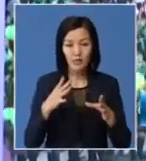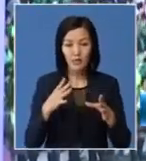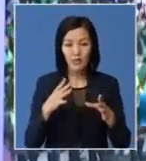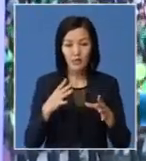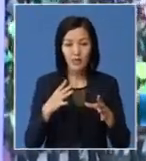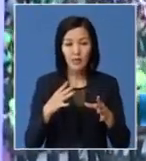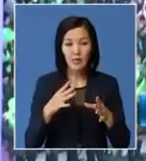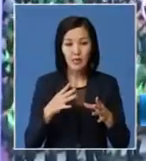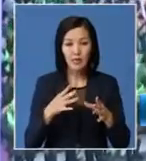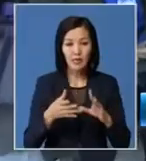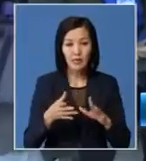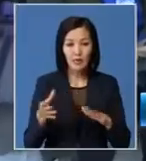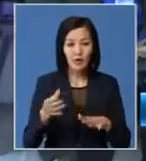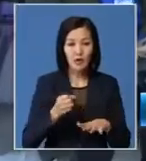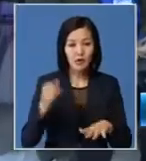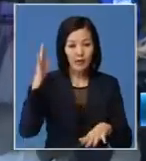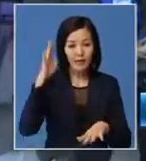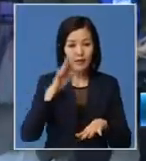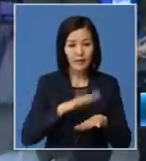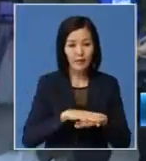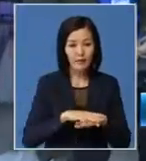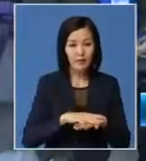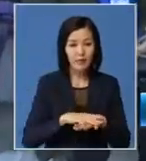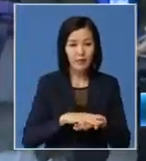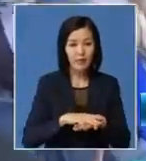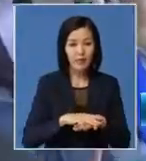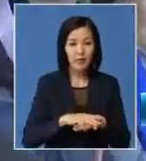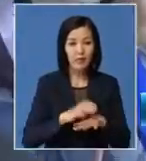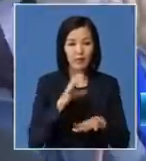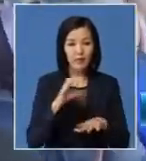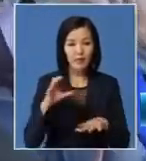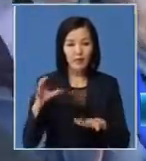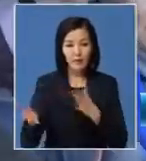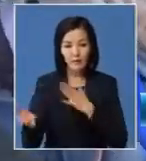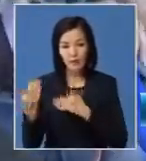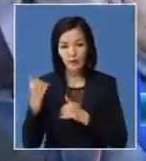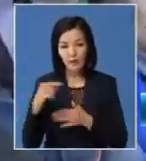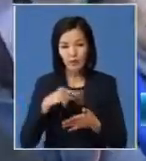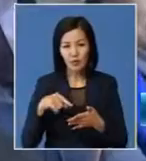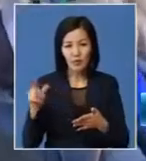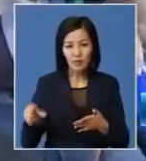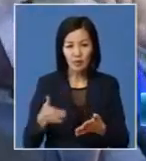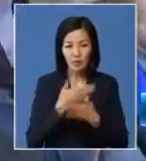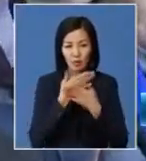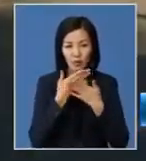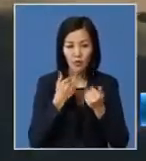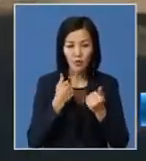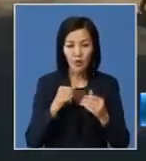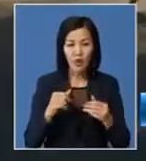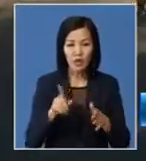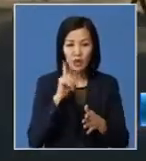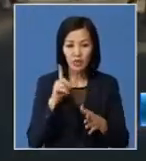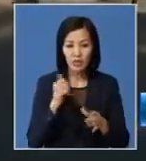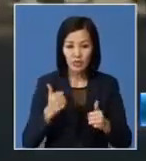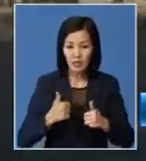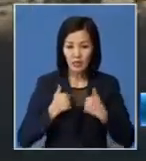сөйлеп елге есеп беріп, баяндама жасаған әкім де, немесе кеңестік кер заманның жырын жырлаған ақын да болған жоқ. Тек жастардың жігерін жанып,